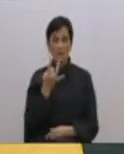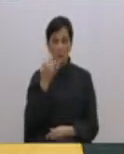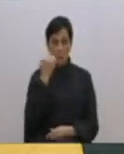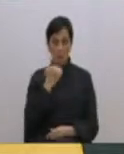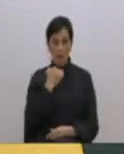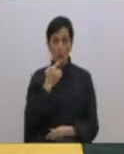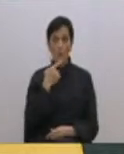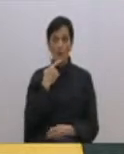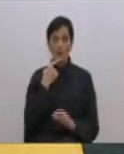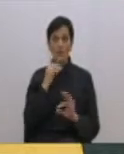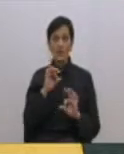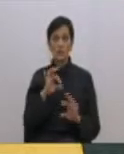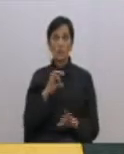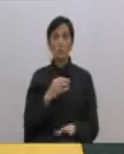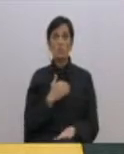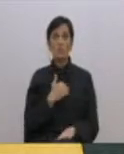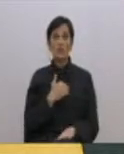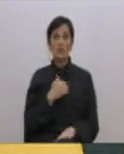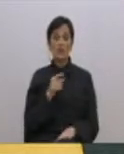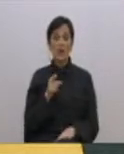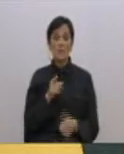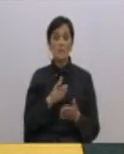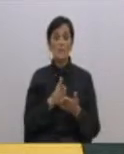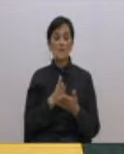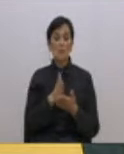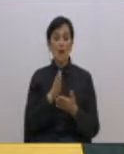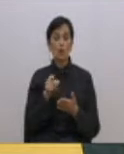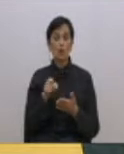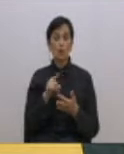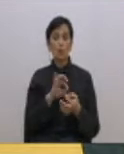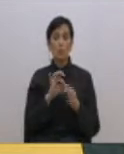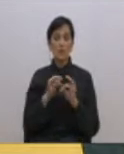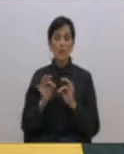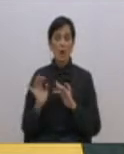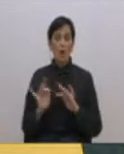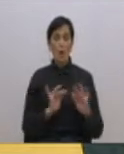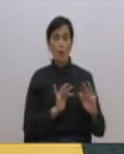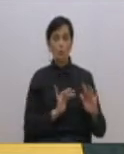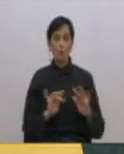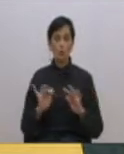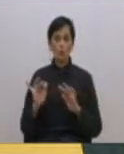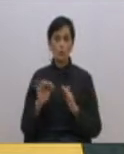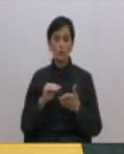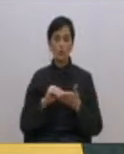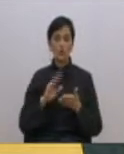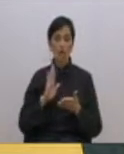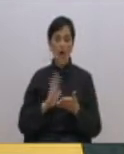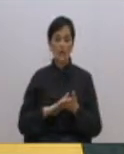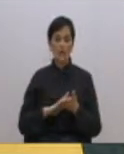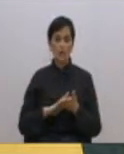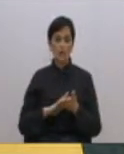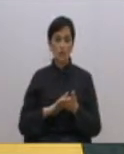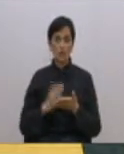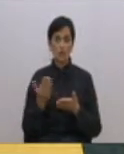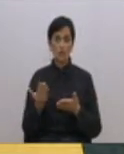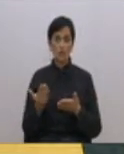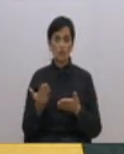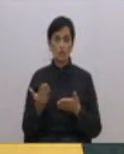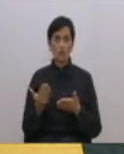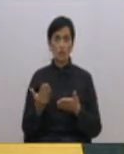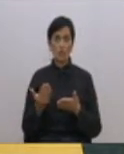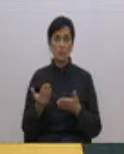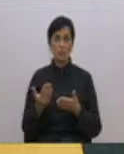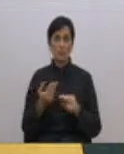madlubă gîtrat, da mîndaro, am imartulebit garcaule, cuat gonisebebe, chai nișnot, da, anu